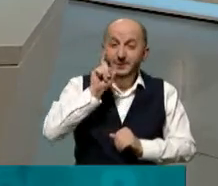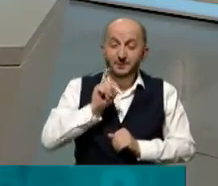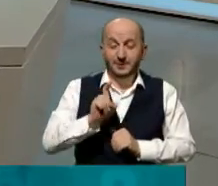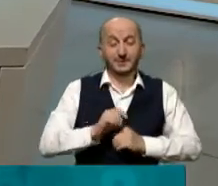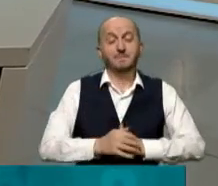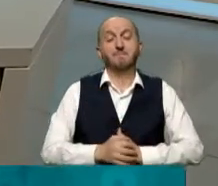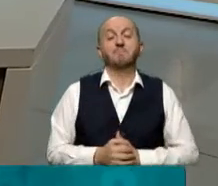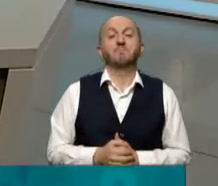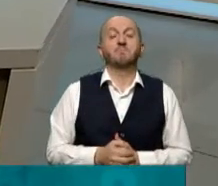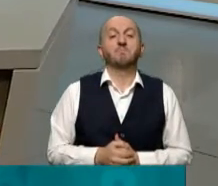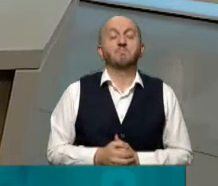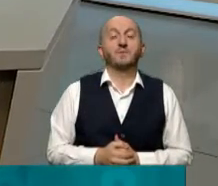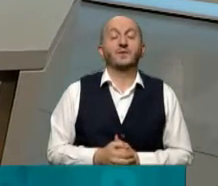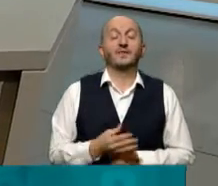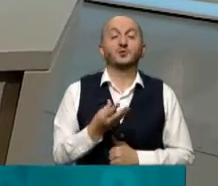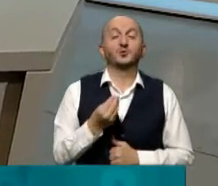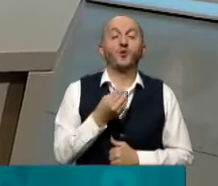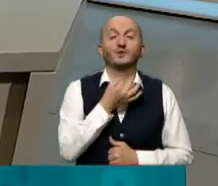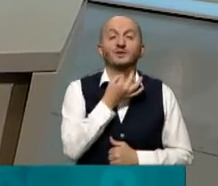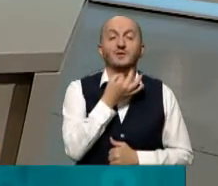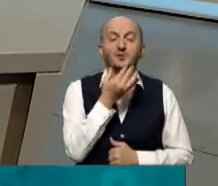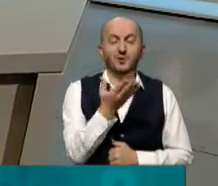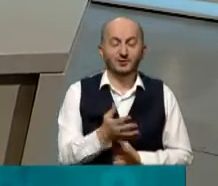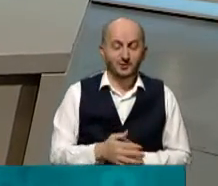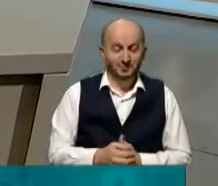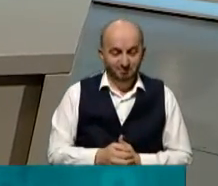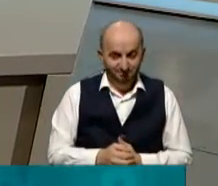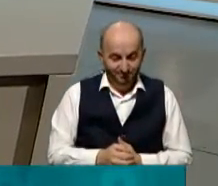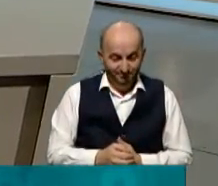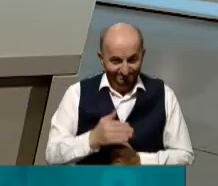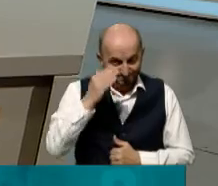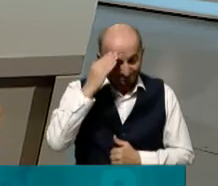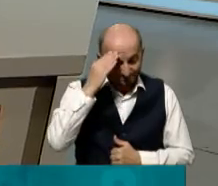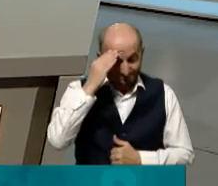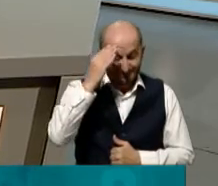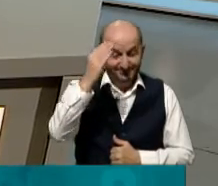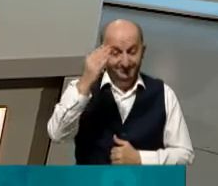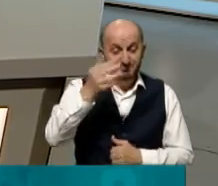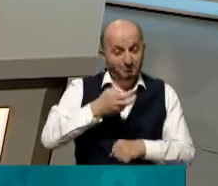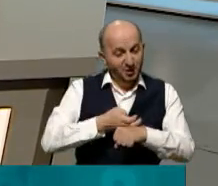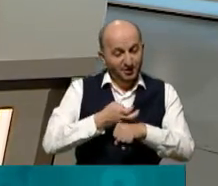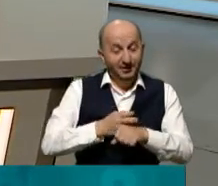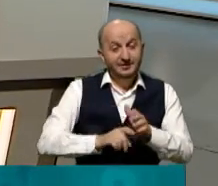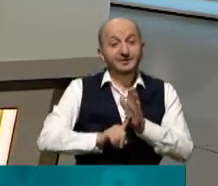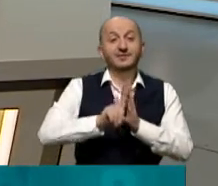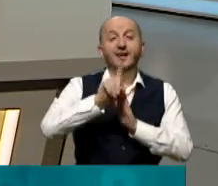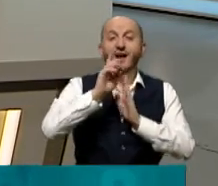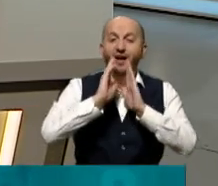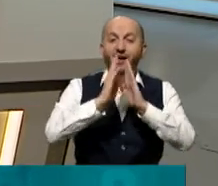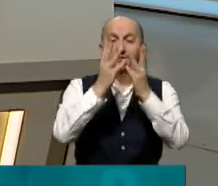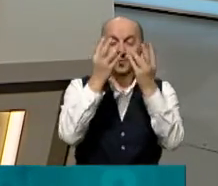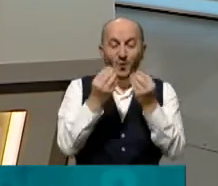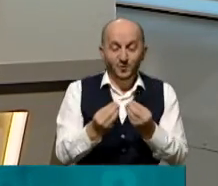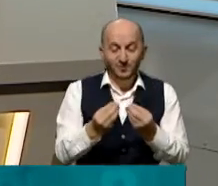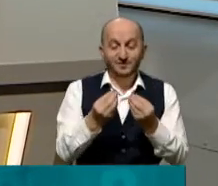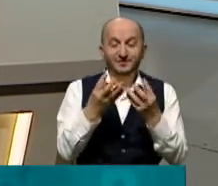Soralım inşallah İkbal Hanım. Yani çok mutlu. Çok sağ olun. Çok siz de çok sağ olun. Ederim. Var olun. Selamlarımızı aleyküm selam. Başarılarınız daim olsun. Allah razı olsun. Çok